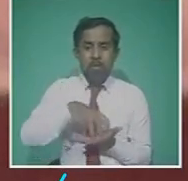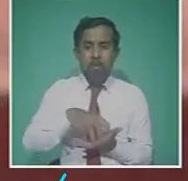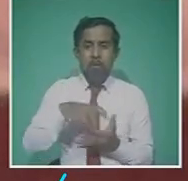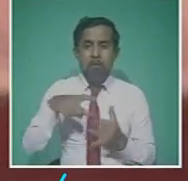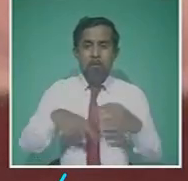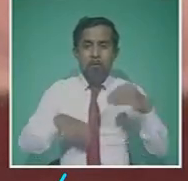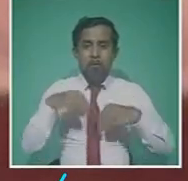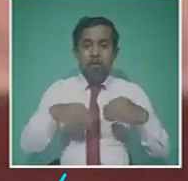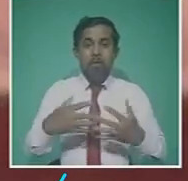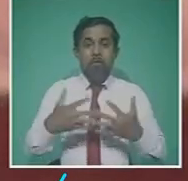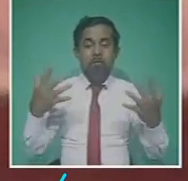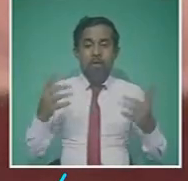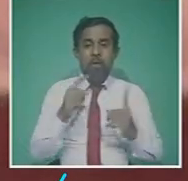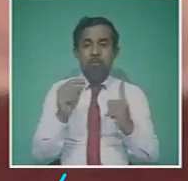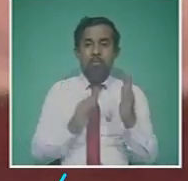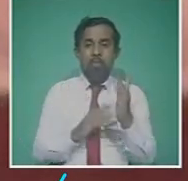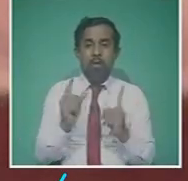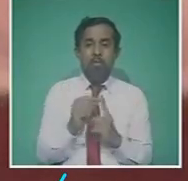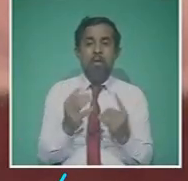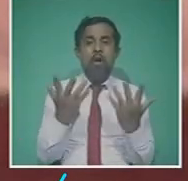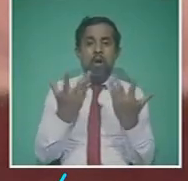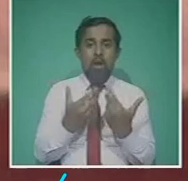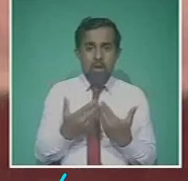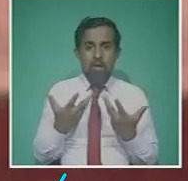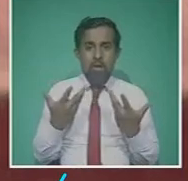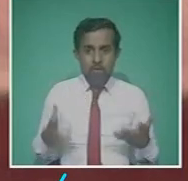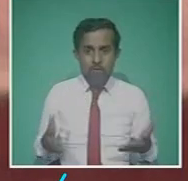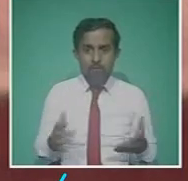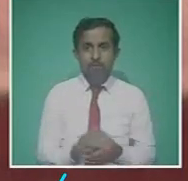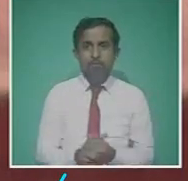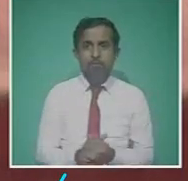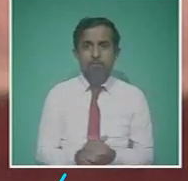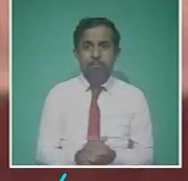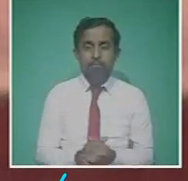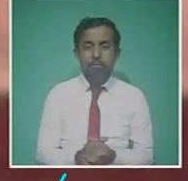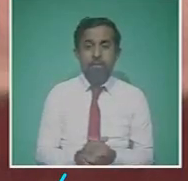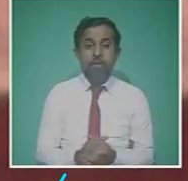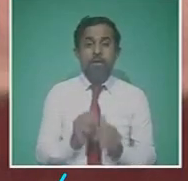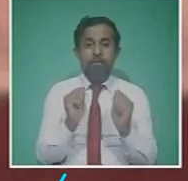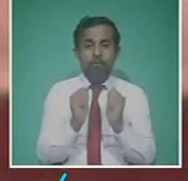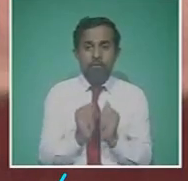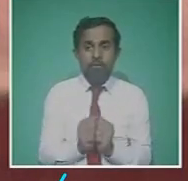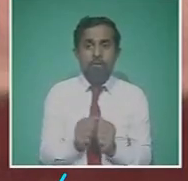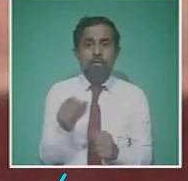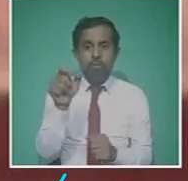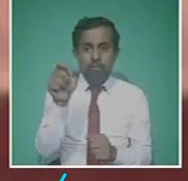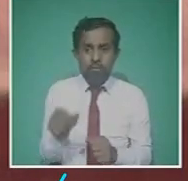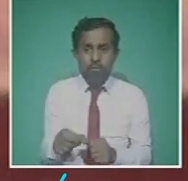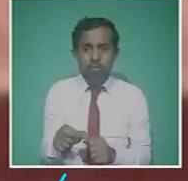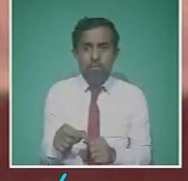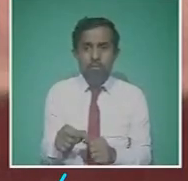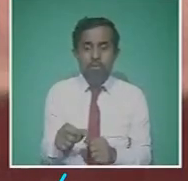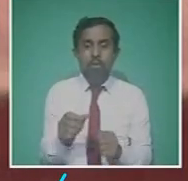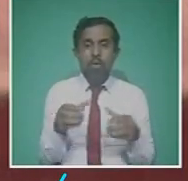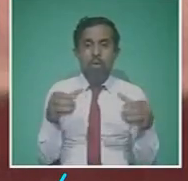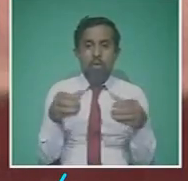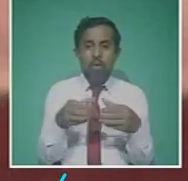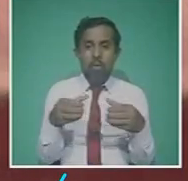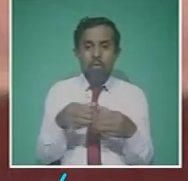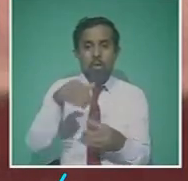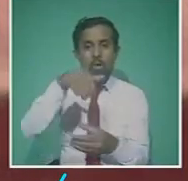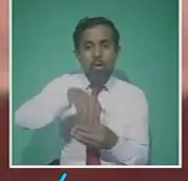මැතිවරණේ විශාල mantri දූර ගානක් අරගෙන කටයුතු කරා. ඉතින් ඒ කටයුතු කරපු අයත් ඒ ආයතන